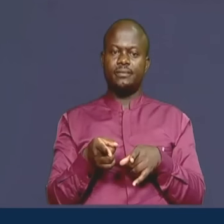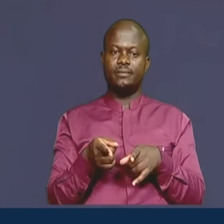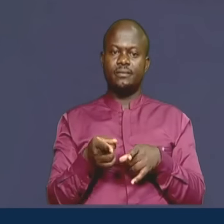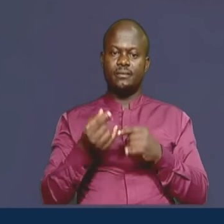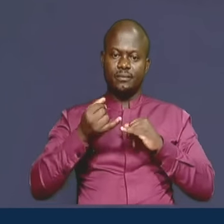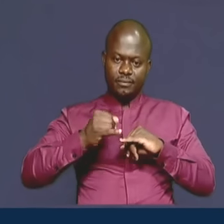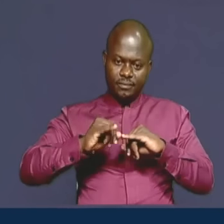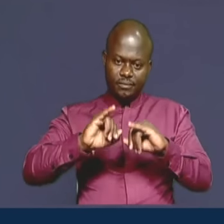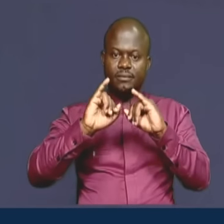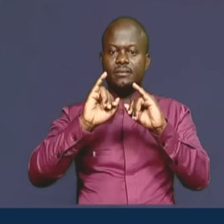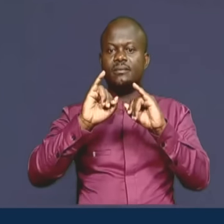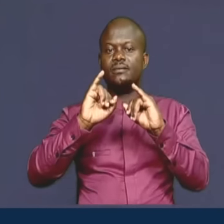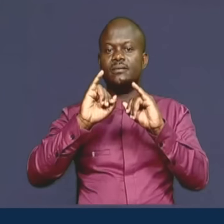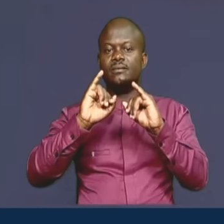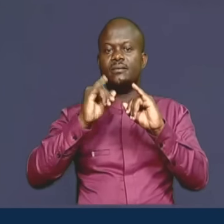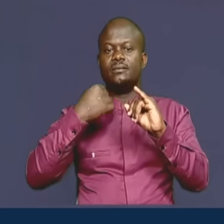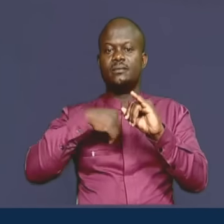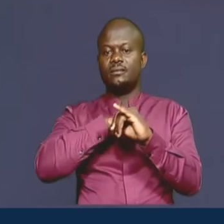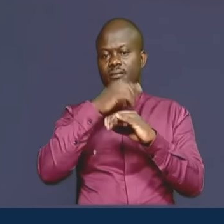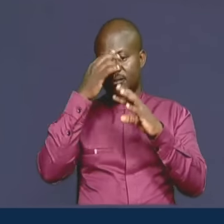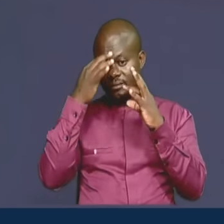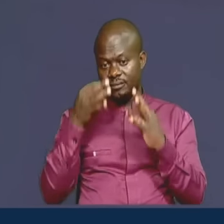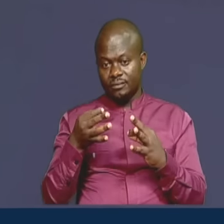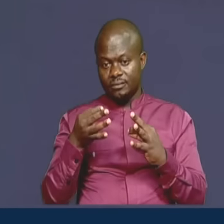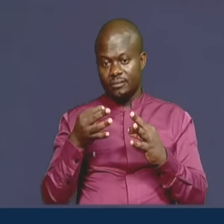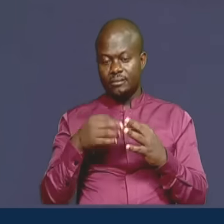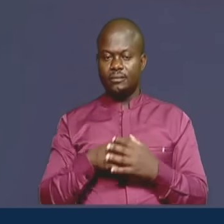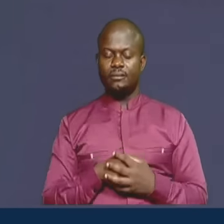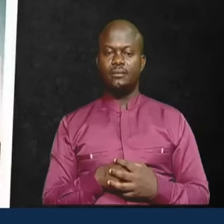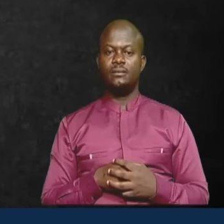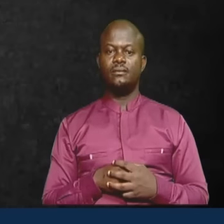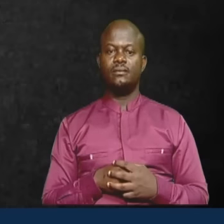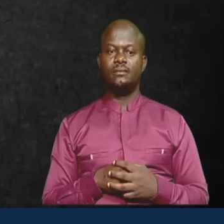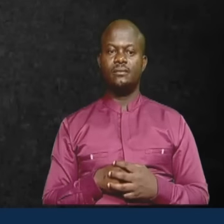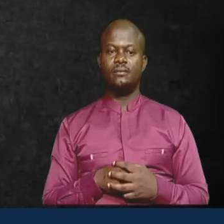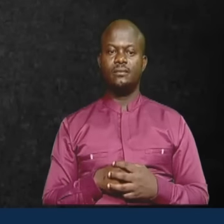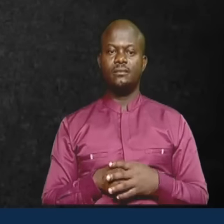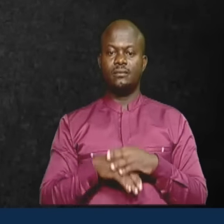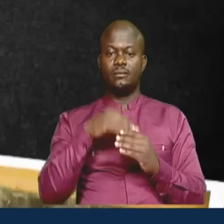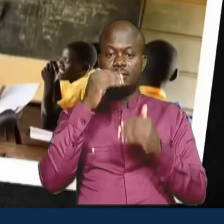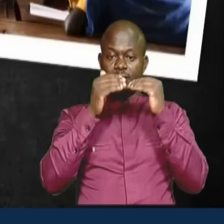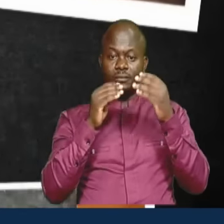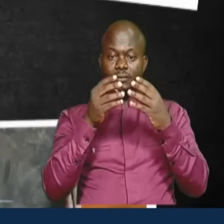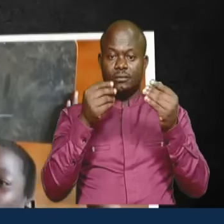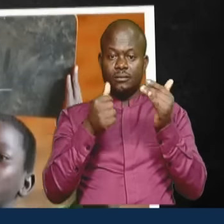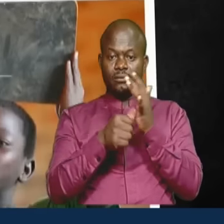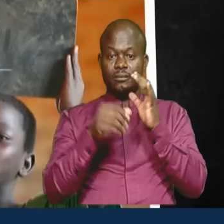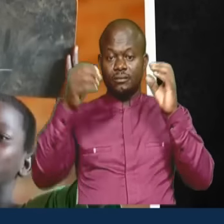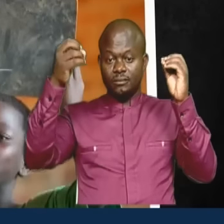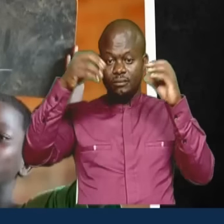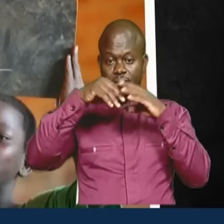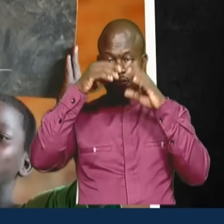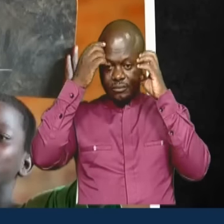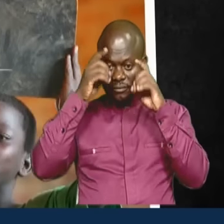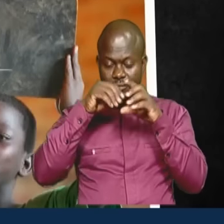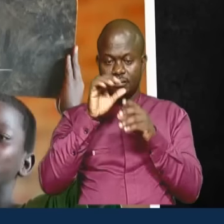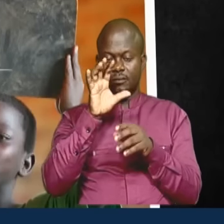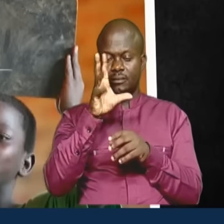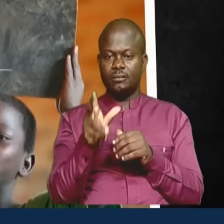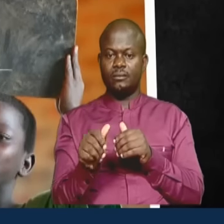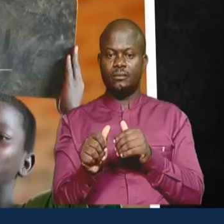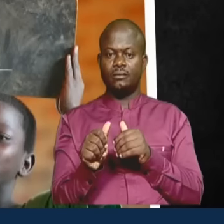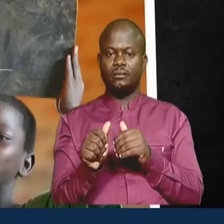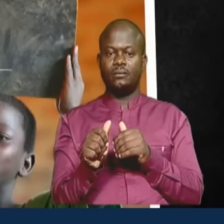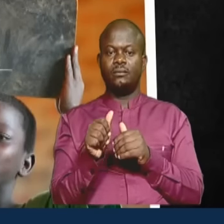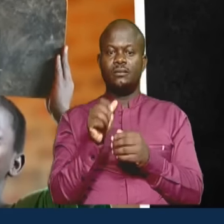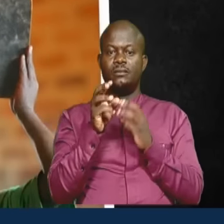bikorwa ibyo twiyemeje and measure better urwego rwo kuziba ibyuho bigaragara mu rwego rw'uburezi ku mugabane wa Afrika